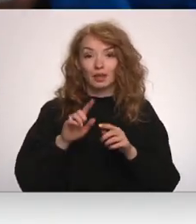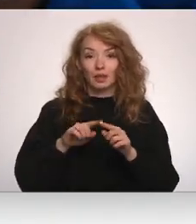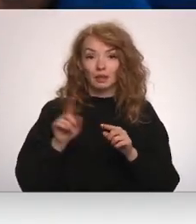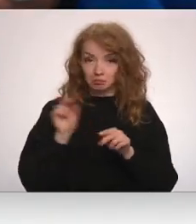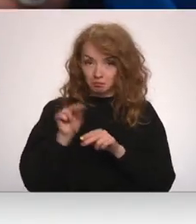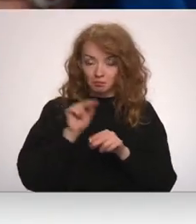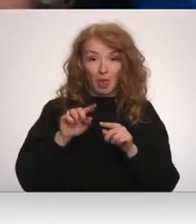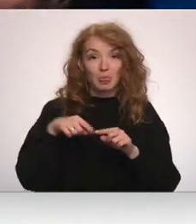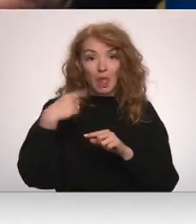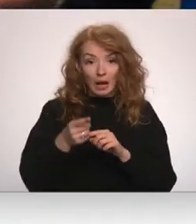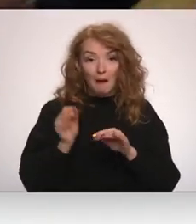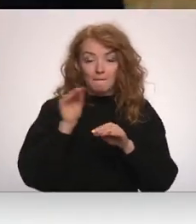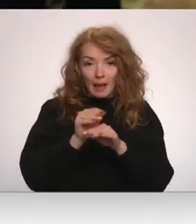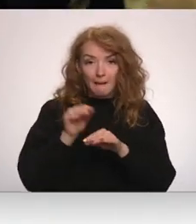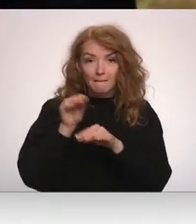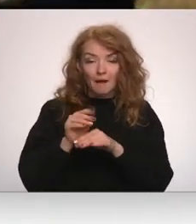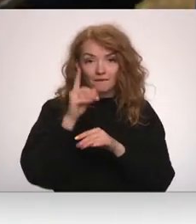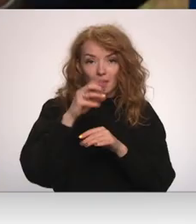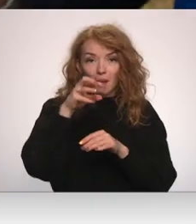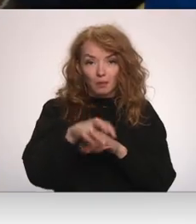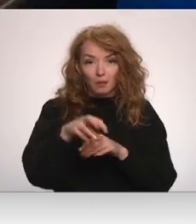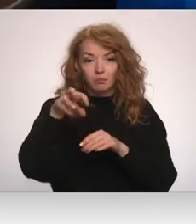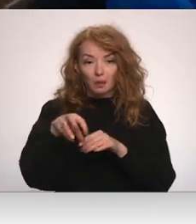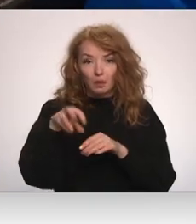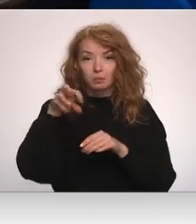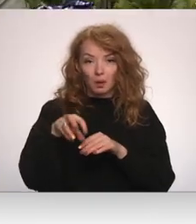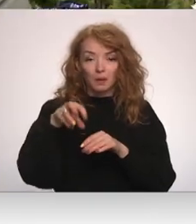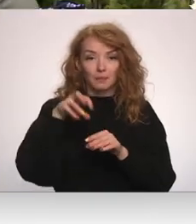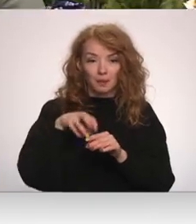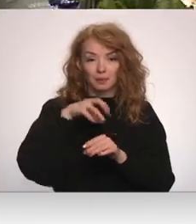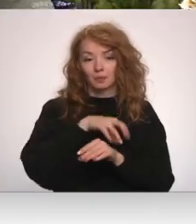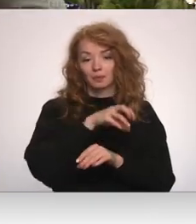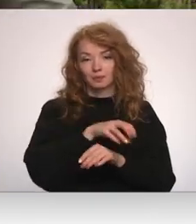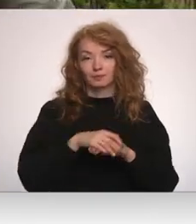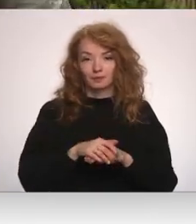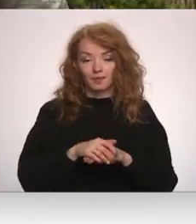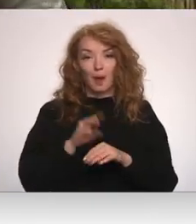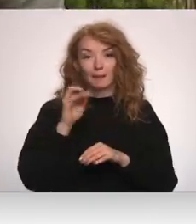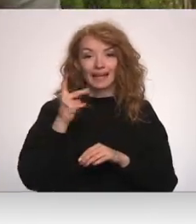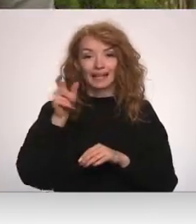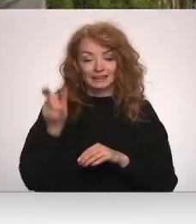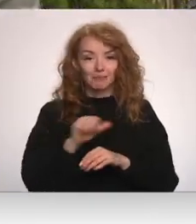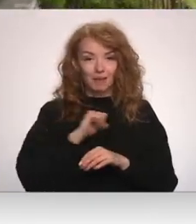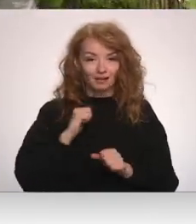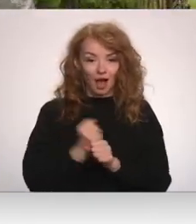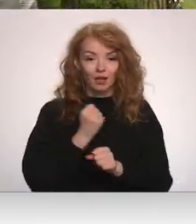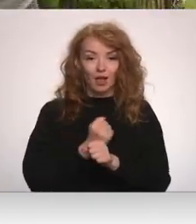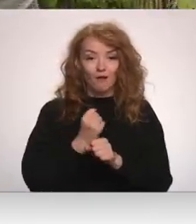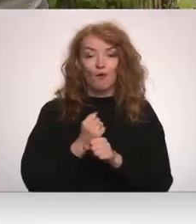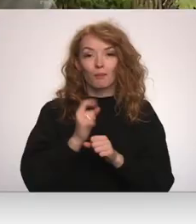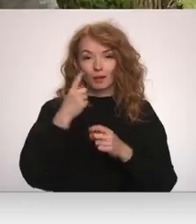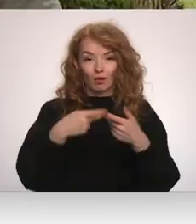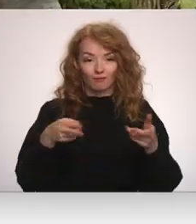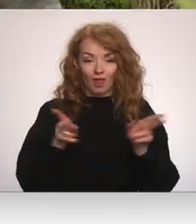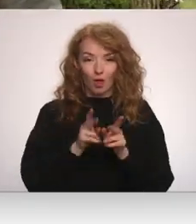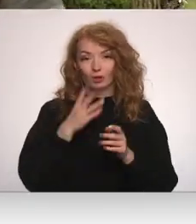pa mazam kriksītim, pa katru spušķītes mazliet tālāk, ar mazu nobīdīt. Miks darīja savu pirmo vainagu abām meitām, Amikai